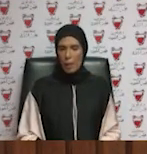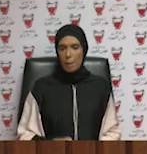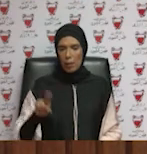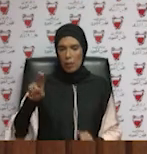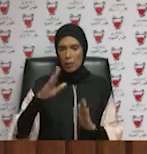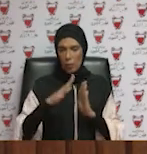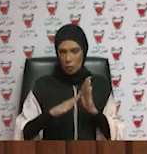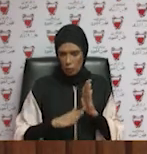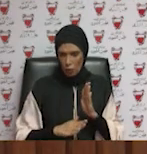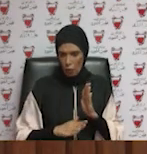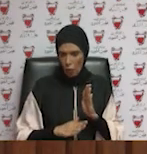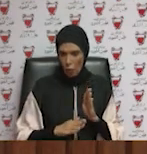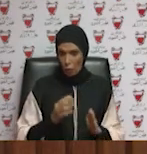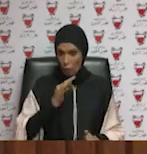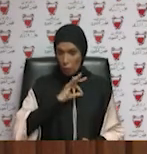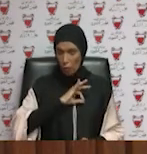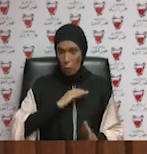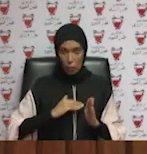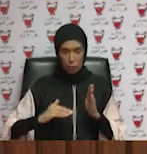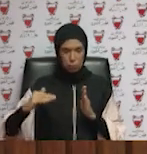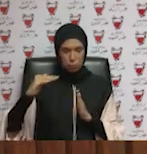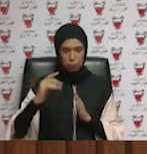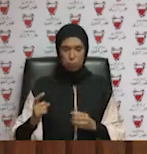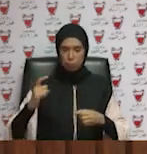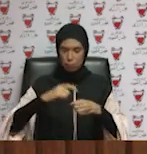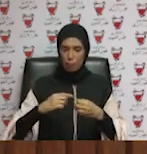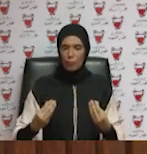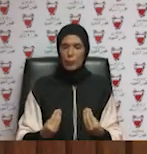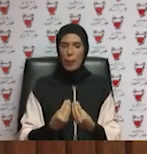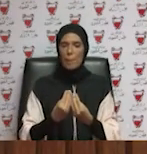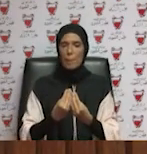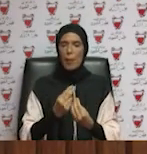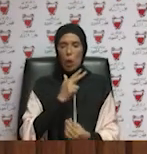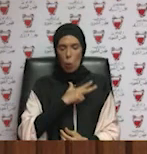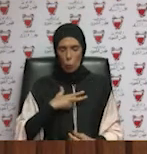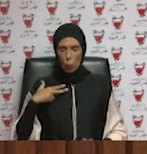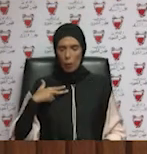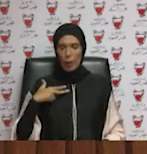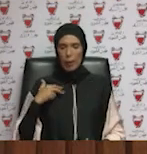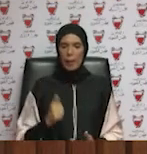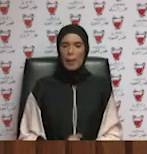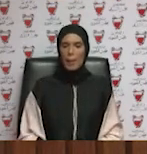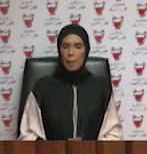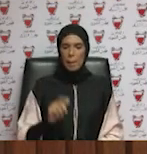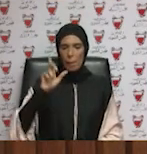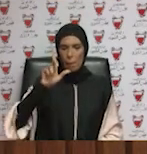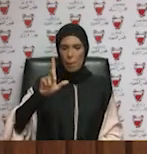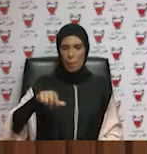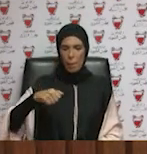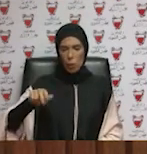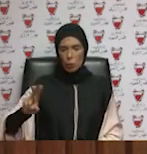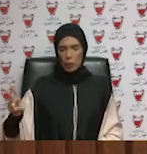التقارير ذات قيمة مع تعاوننا الكبير مع السلطة التنفيذية ومع الوزارات